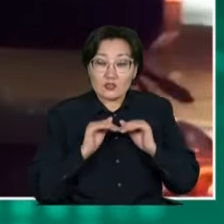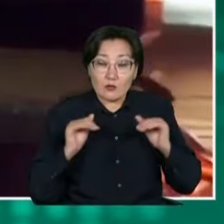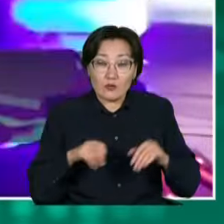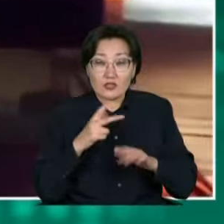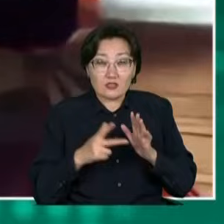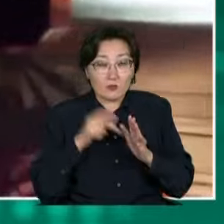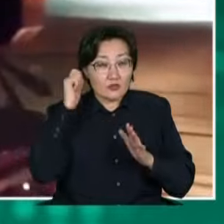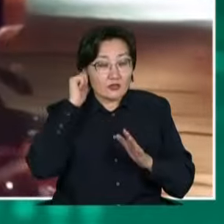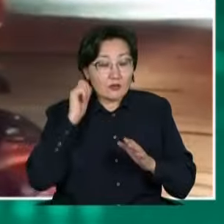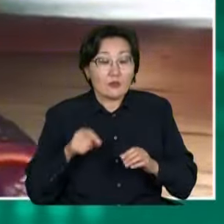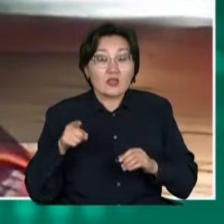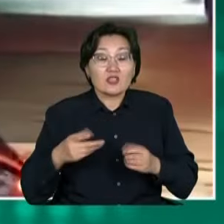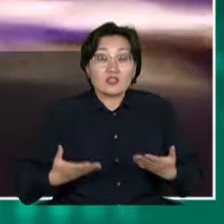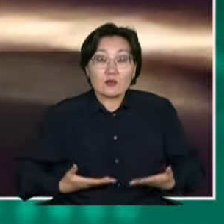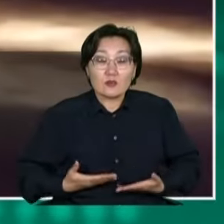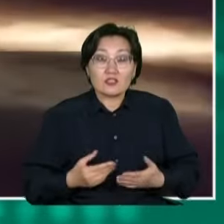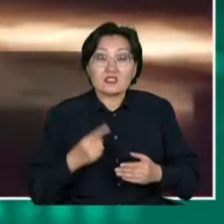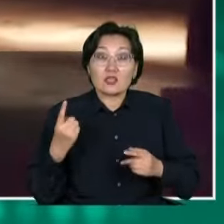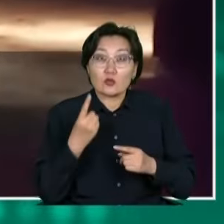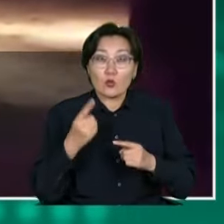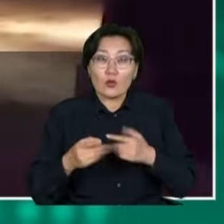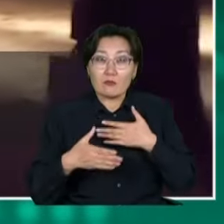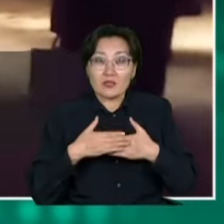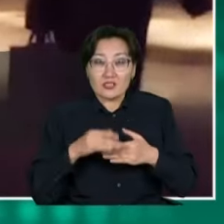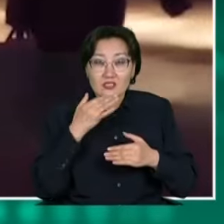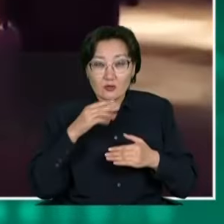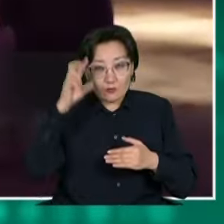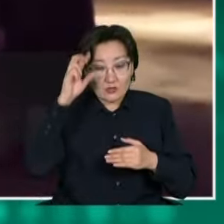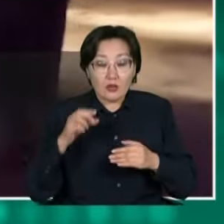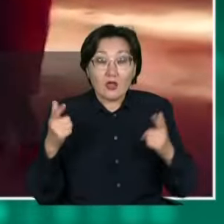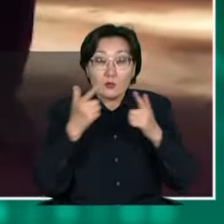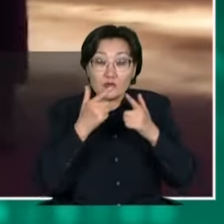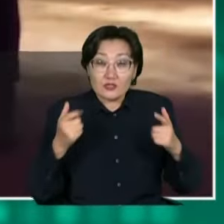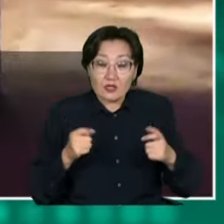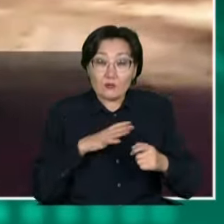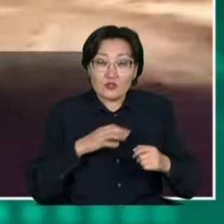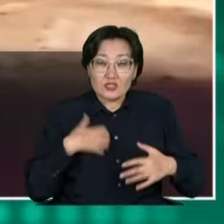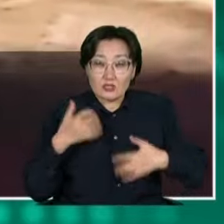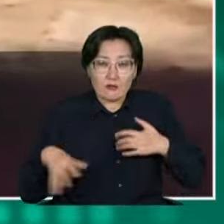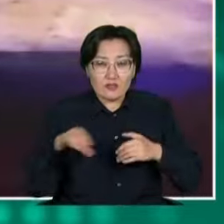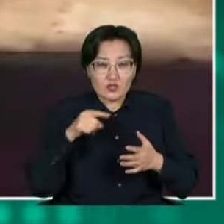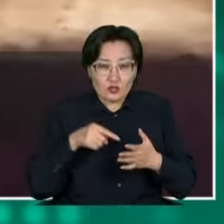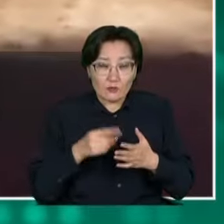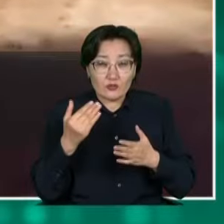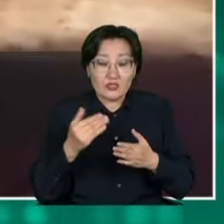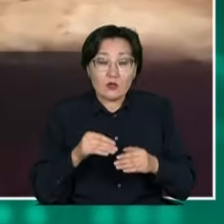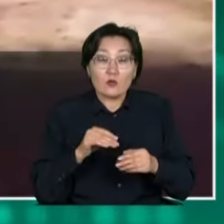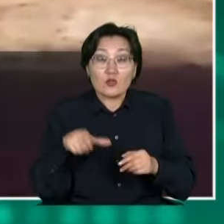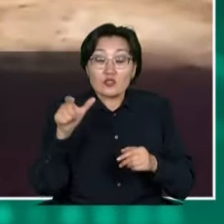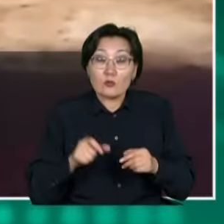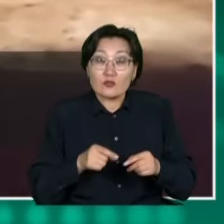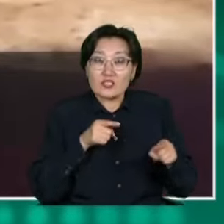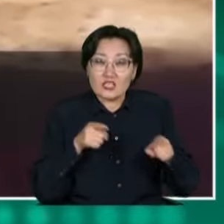18-летний уроженец одной из стран ближнего зарубежья. Накануне анонимное сообщение в соцсетях взбудоражило весь город. Его автор